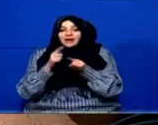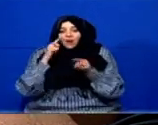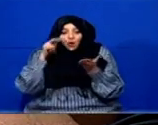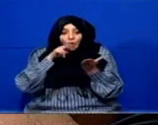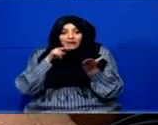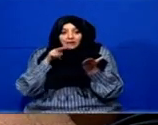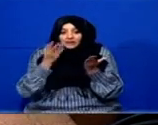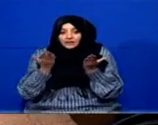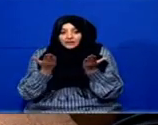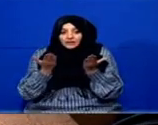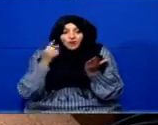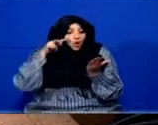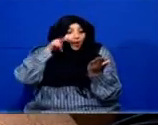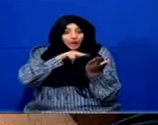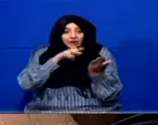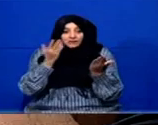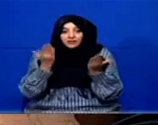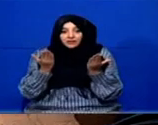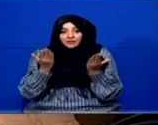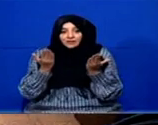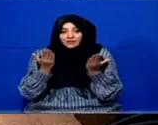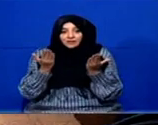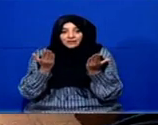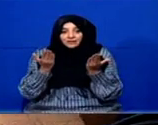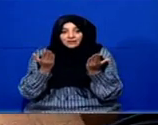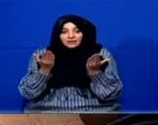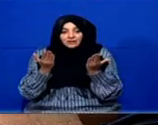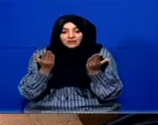ينظر فيها يعني يجيب واحده منه